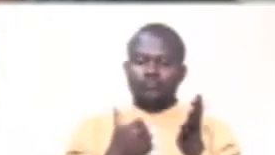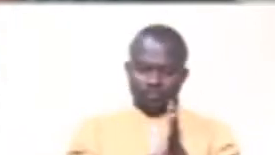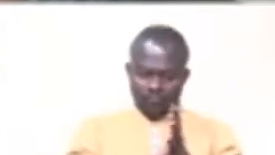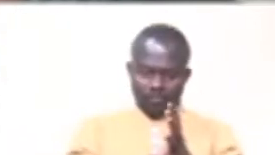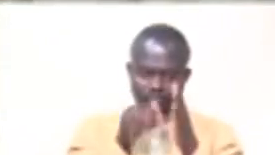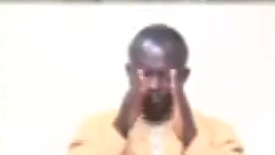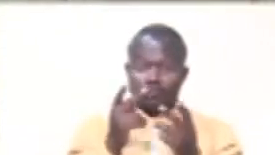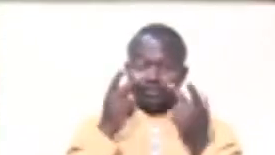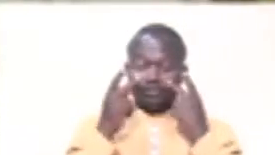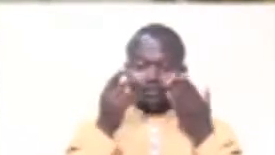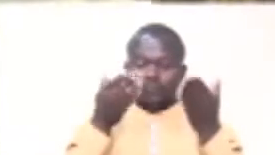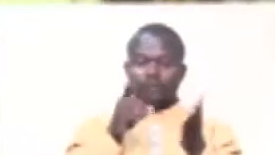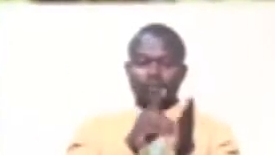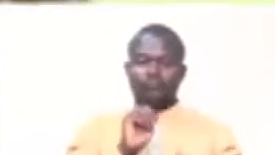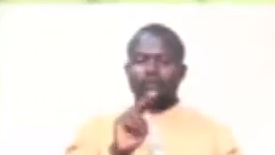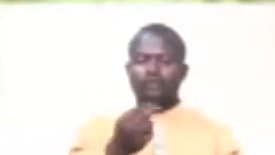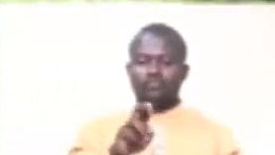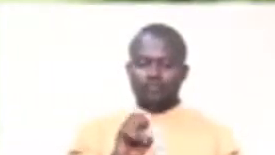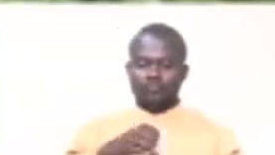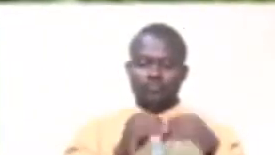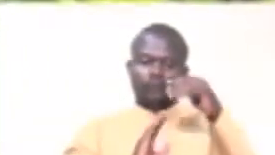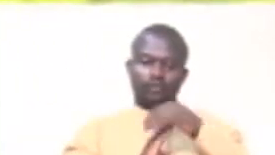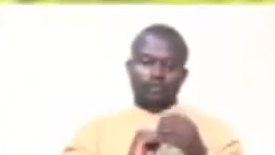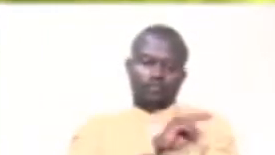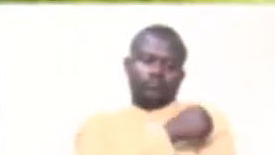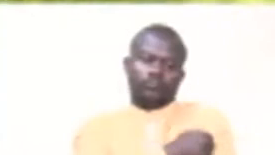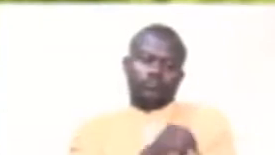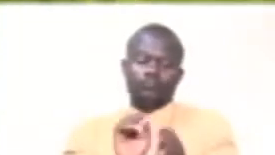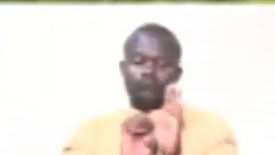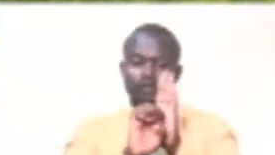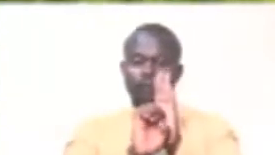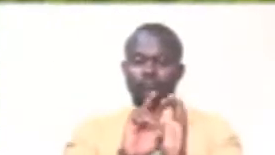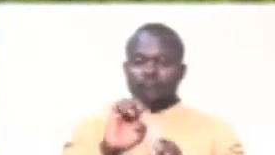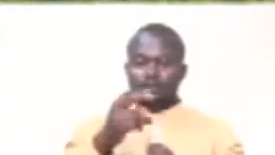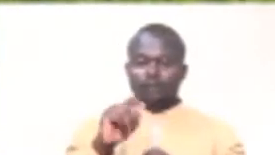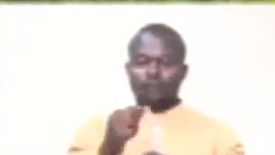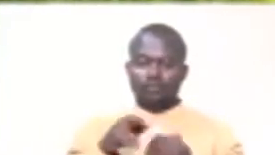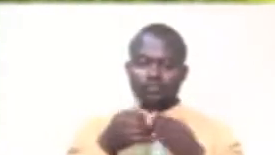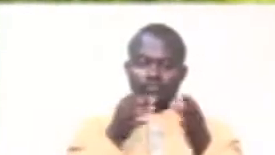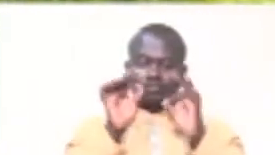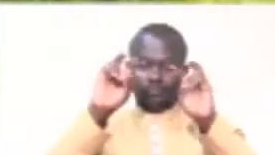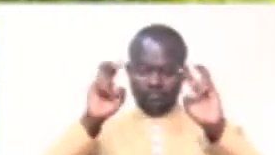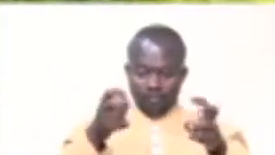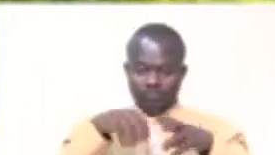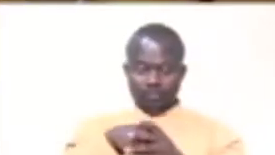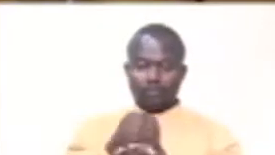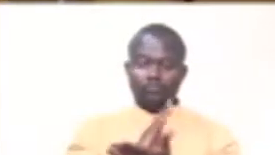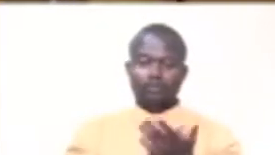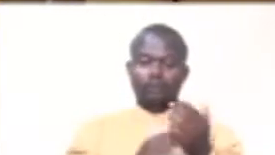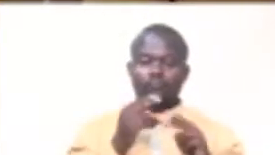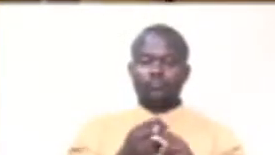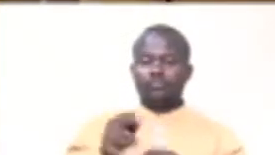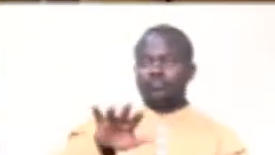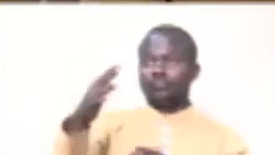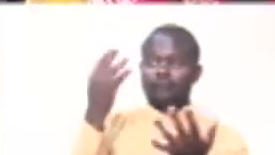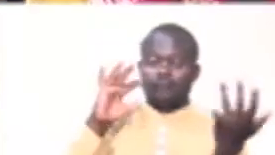umuntu arebera. Dr. Muhire Philibert, umuyobozi mukuru w'ibitaro by'icyitegererezo bya Ruhengeri, ashimangira ko abo mu gice bakunda kwita ku